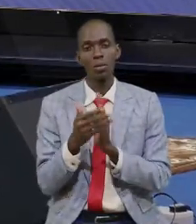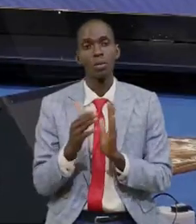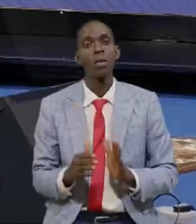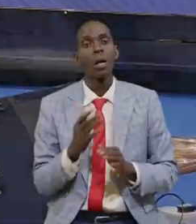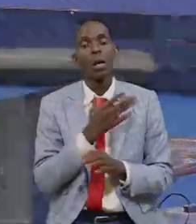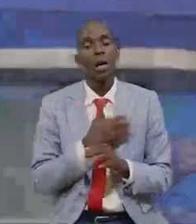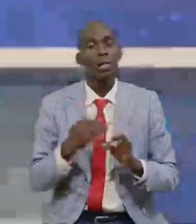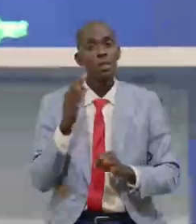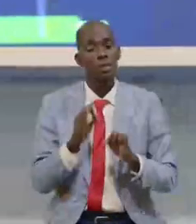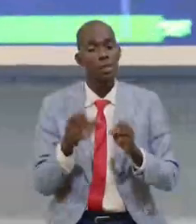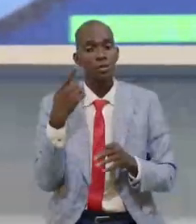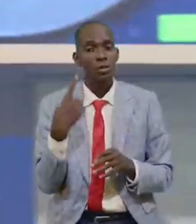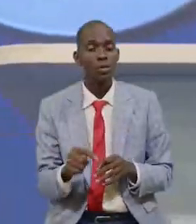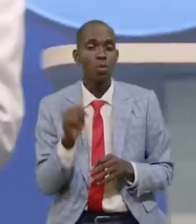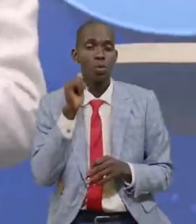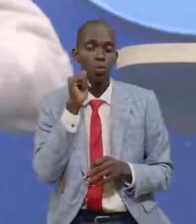Mais